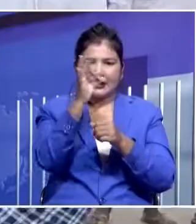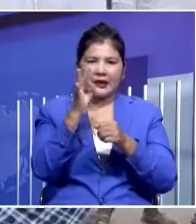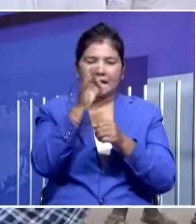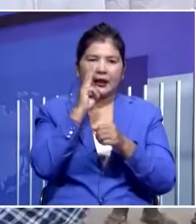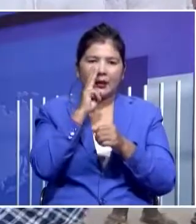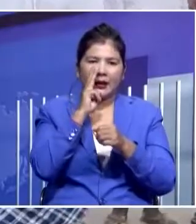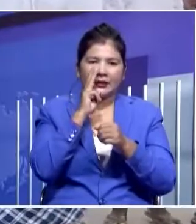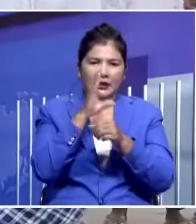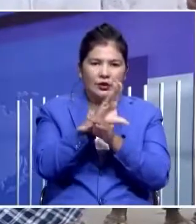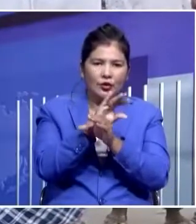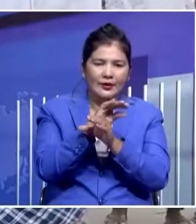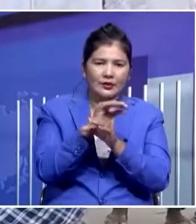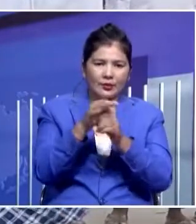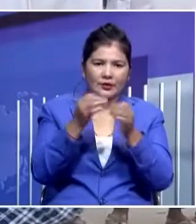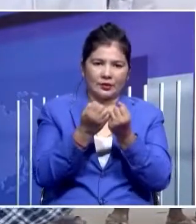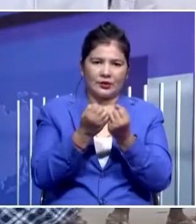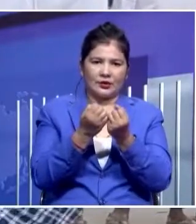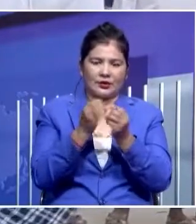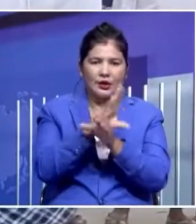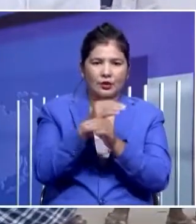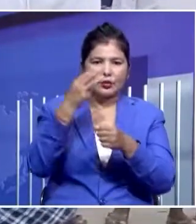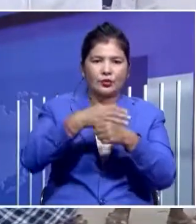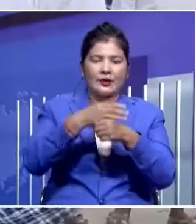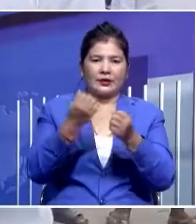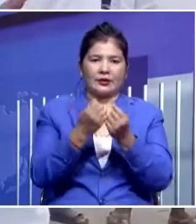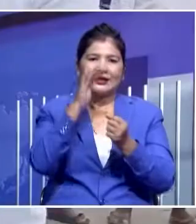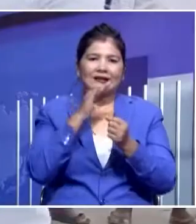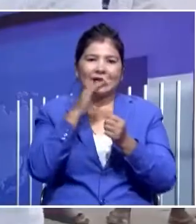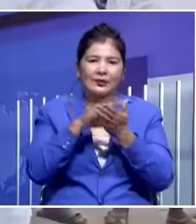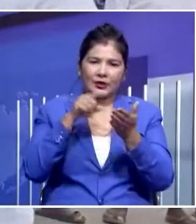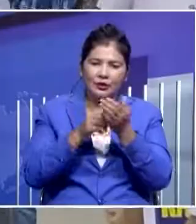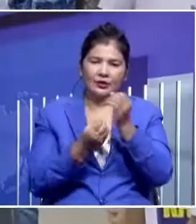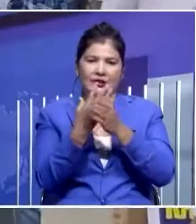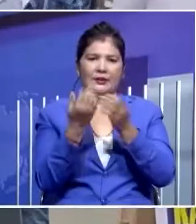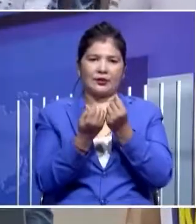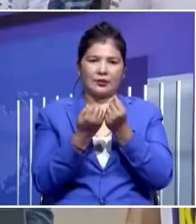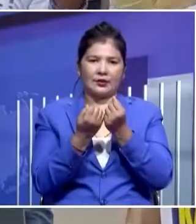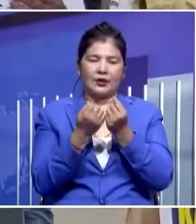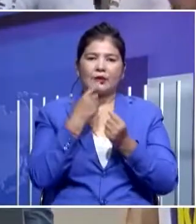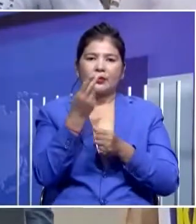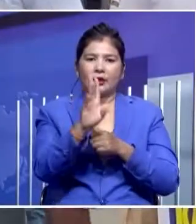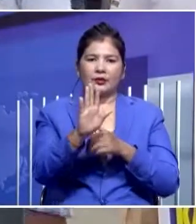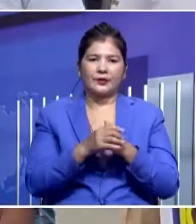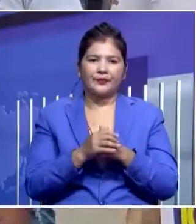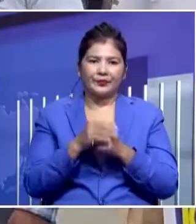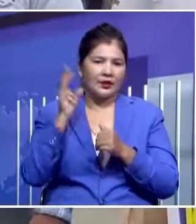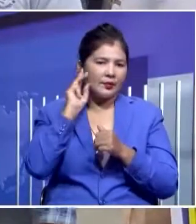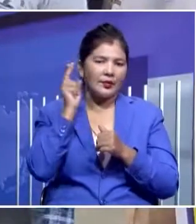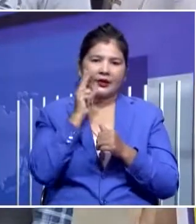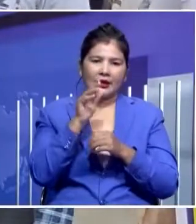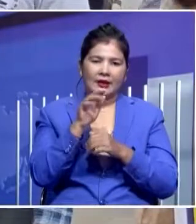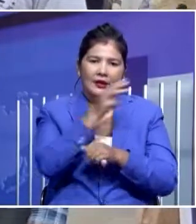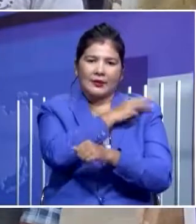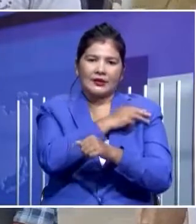दोभाषेको व्यवस्था गर्नुपर्ने र त्यसका लागि दोभाषे उत्पादन गर्न तालिम केन्द्रको स्थापना गर्नुपर्ने बताउनुभयो। बहिरा नागरिकको